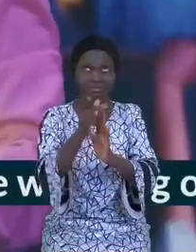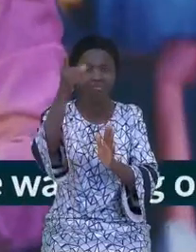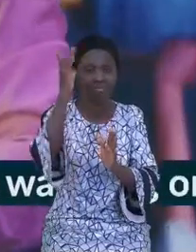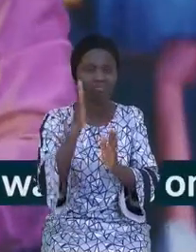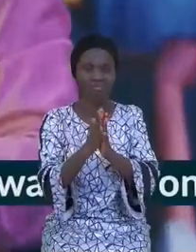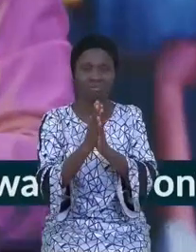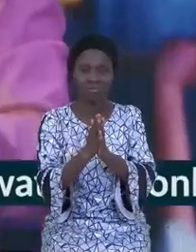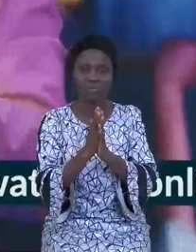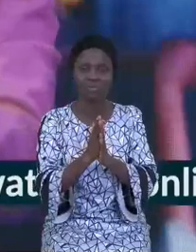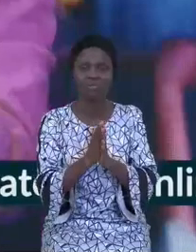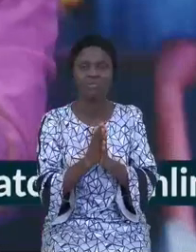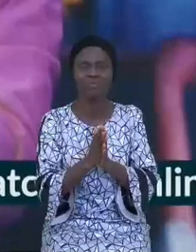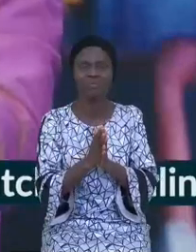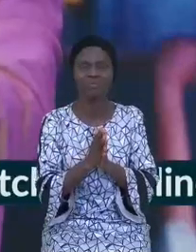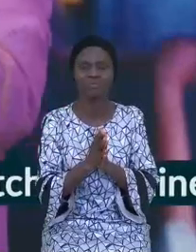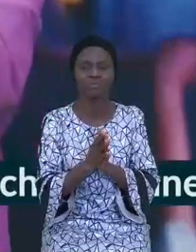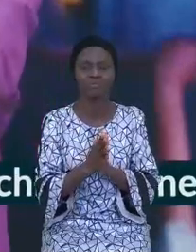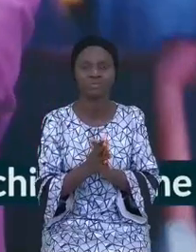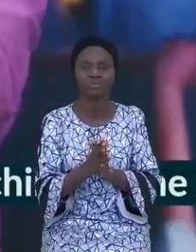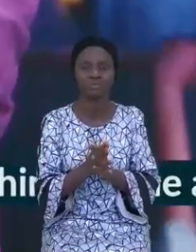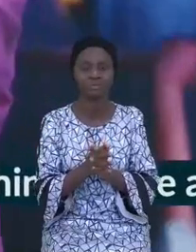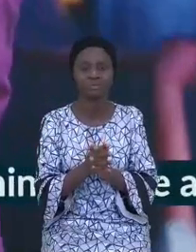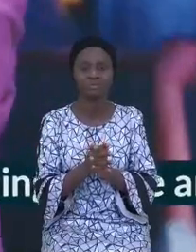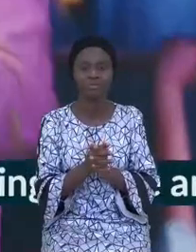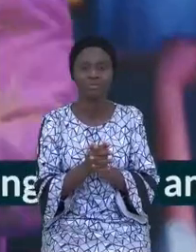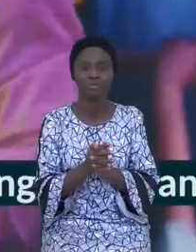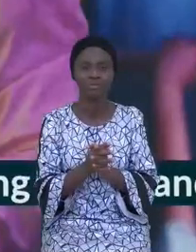Conseiller, faisons-le rapidement.